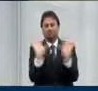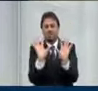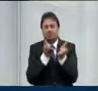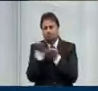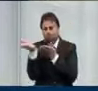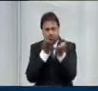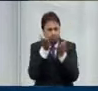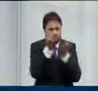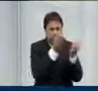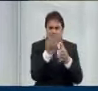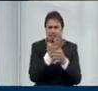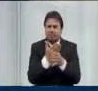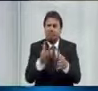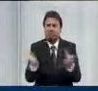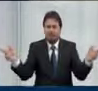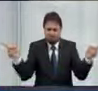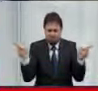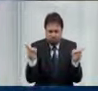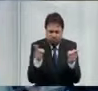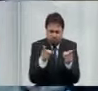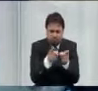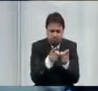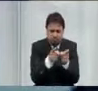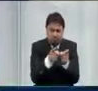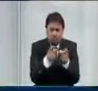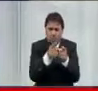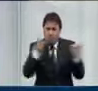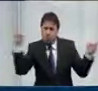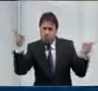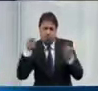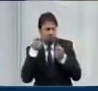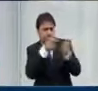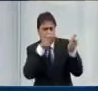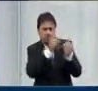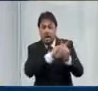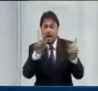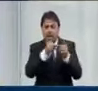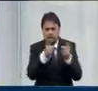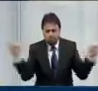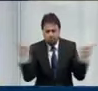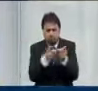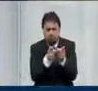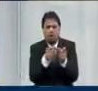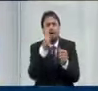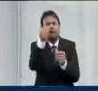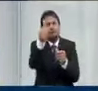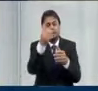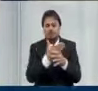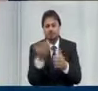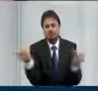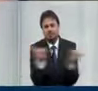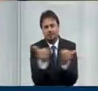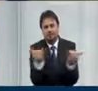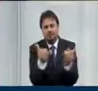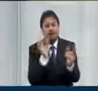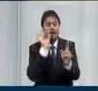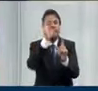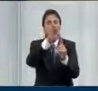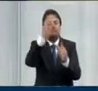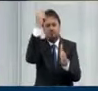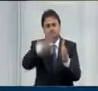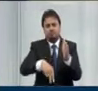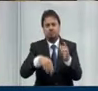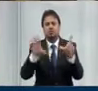لضغط النفقات والوصول إلى نقاط تقارب مشتركة، أعتقد أنه تسهل في عملية إقرارها